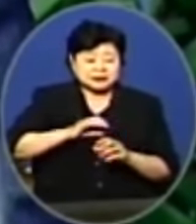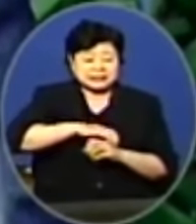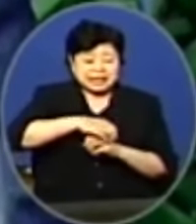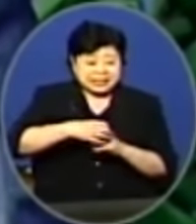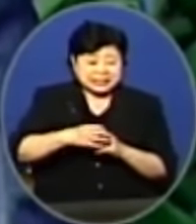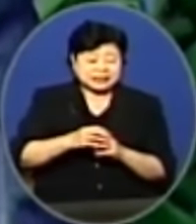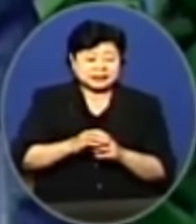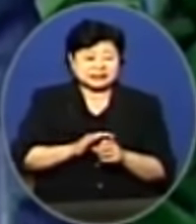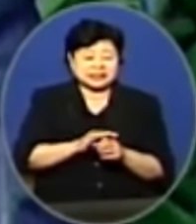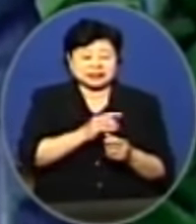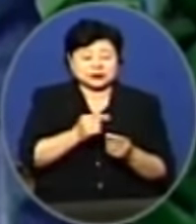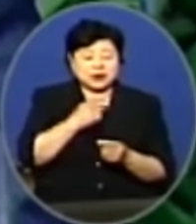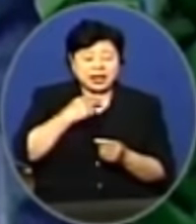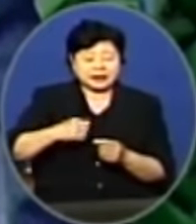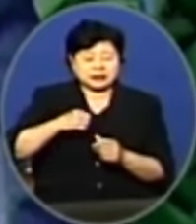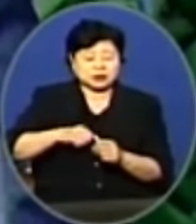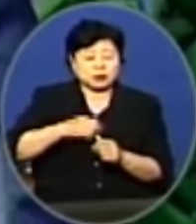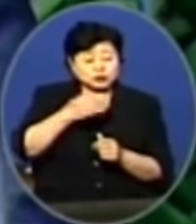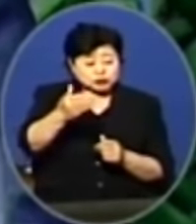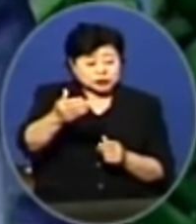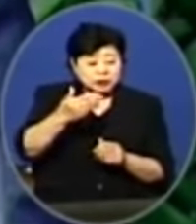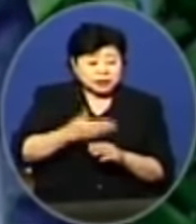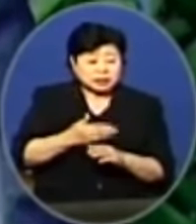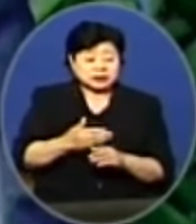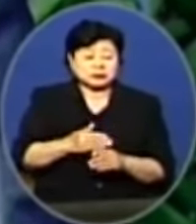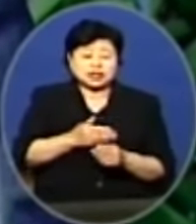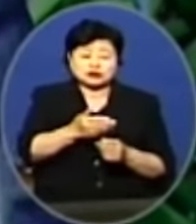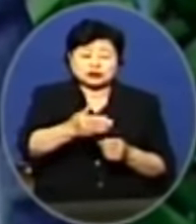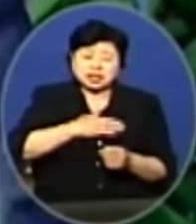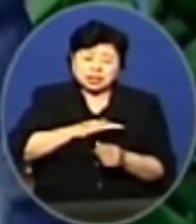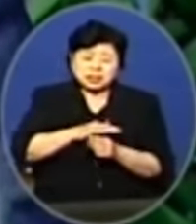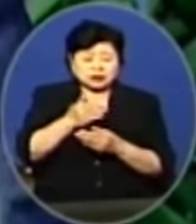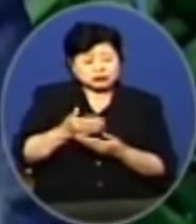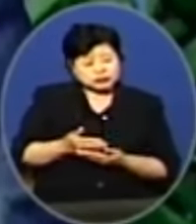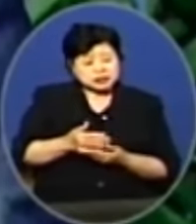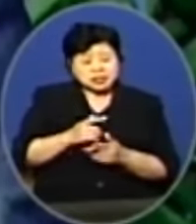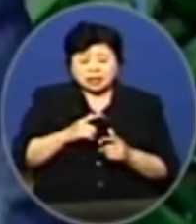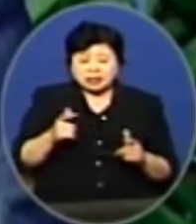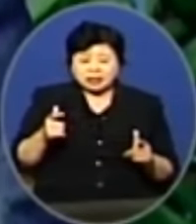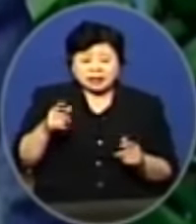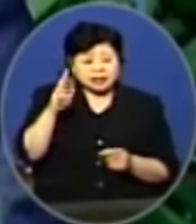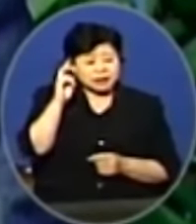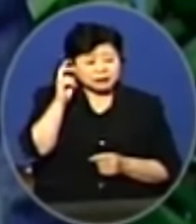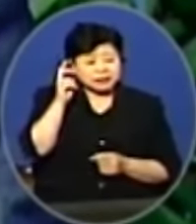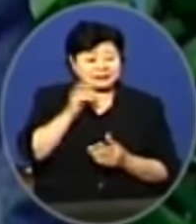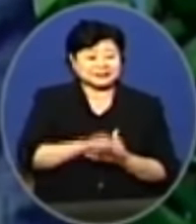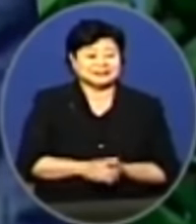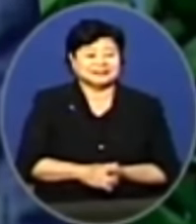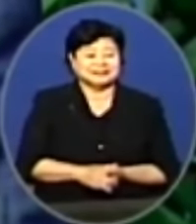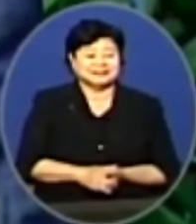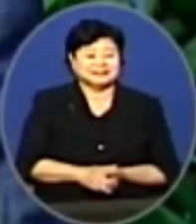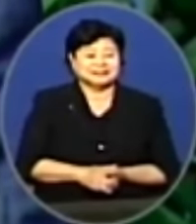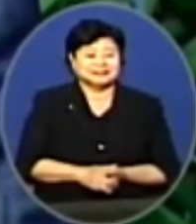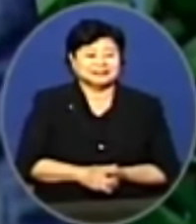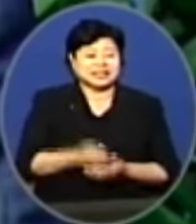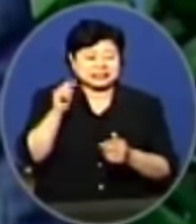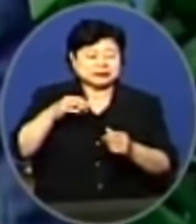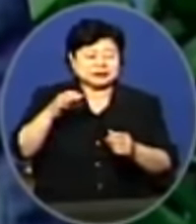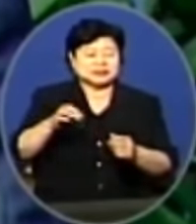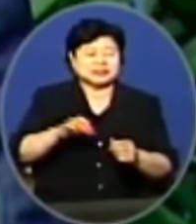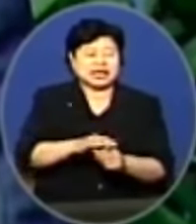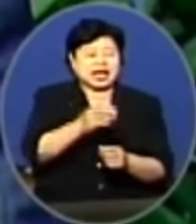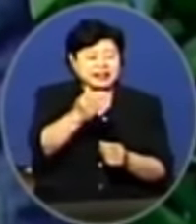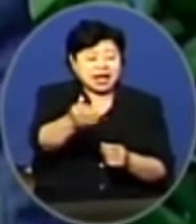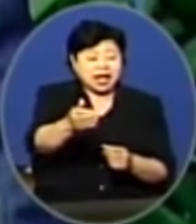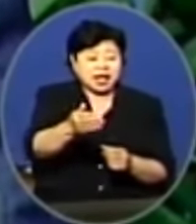이처럼 사랑하사 독생자를 주셨다는데 다른 사람을 사랑했지 나를 사랑한다는 말 아직 안 했지 않느냐. 나를 딱 지명해서 내가 너를